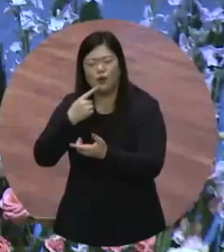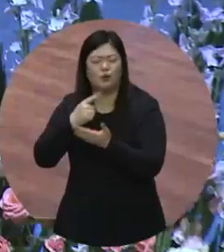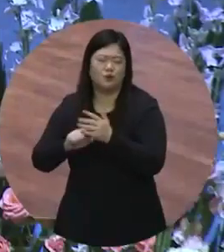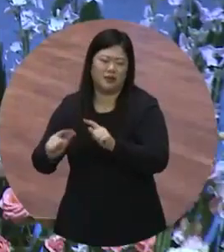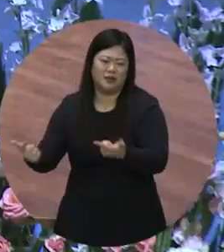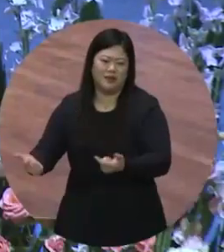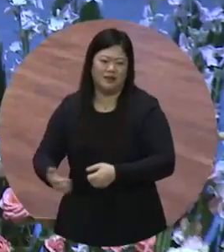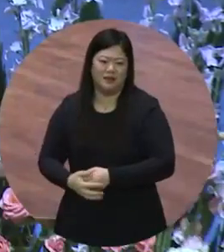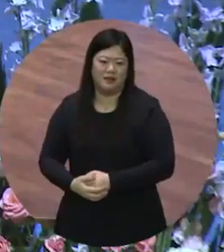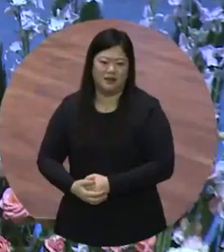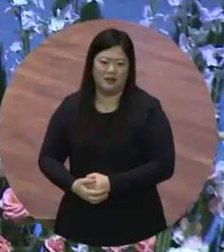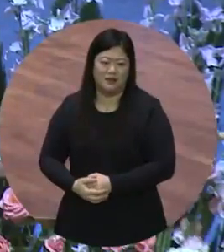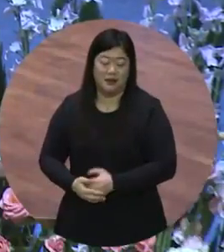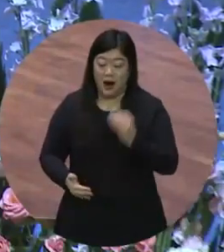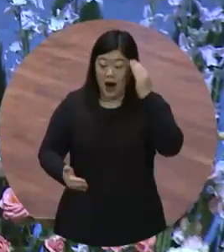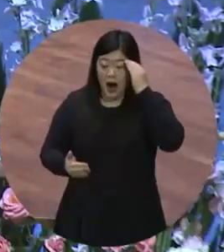해도